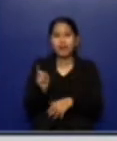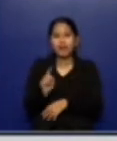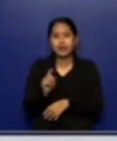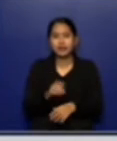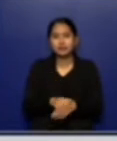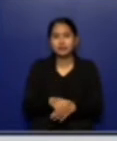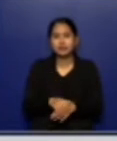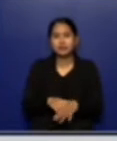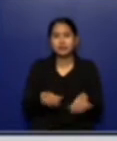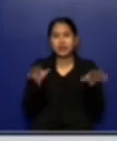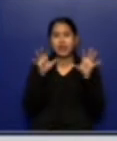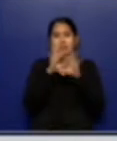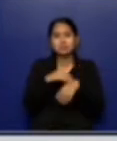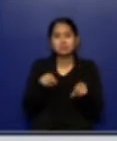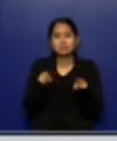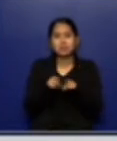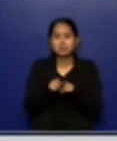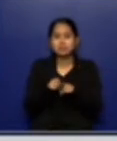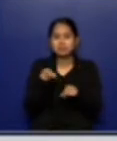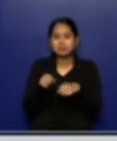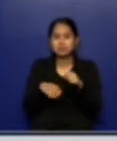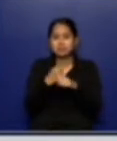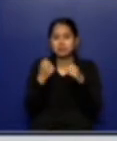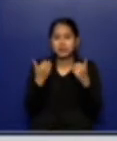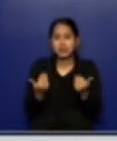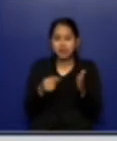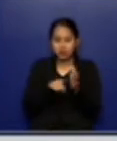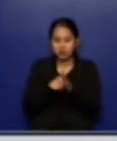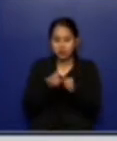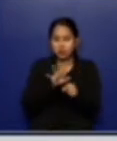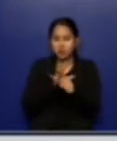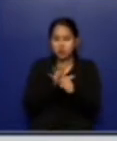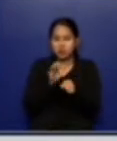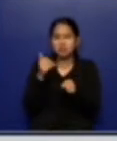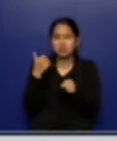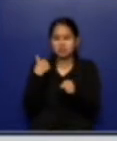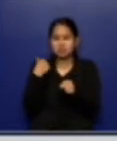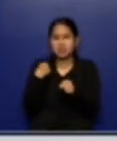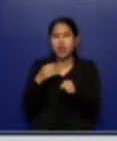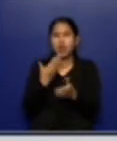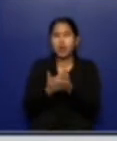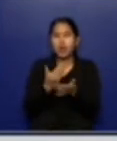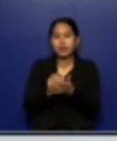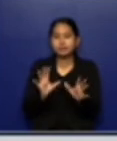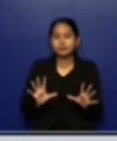หวานคอแรงอ่ะแต่บังเอิญปีนี้ไอ้โควิดมาก่อนมันก็เลยหมดน